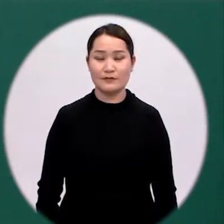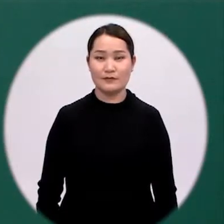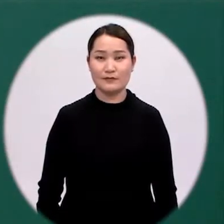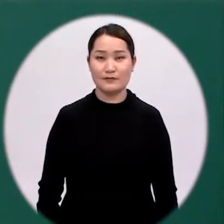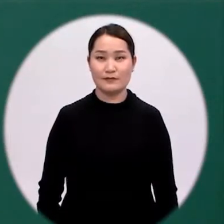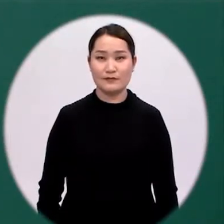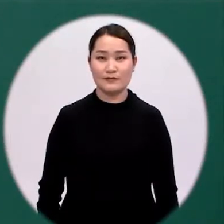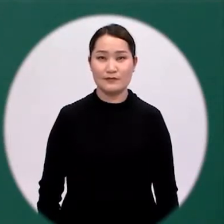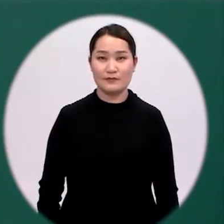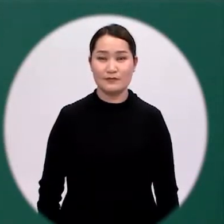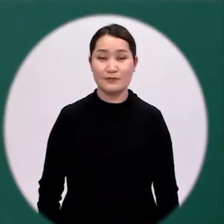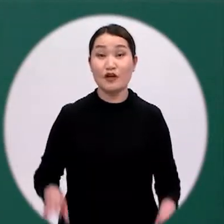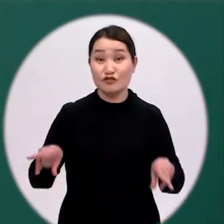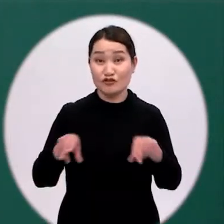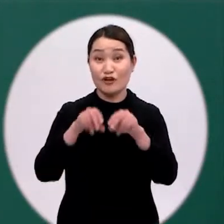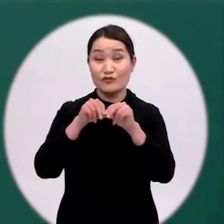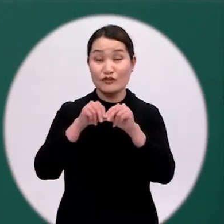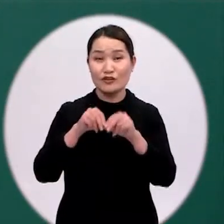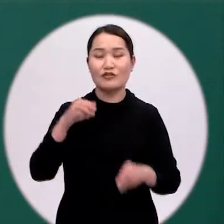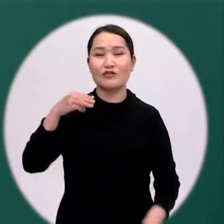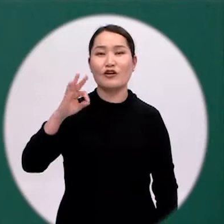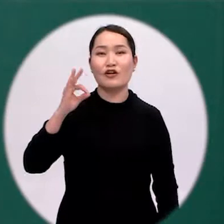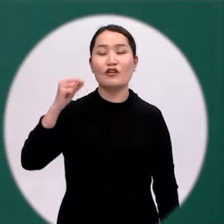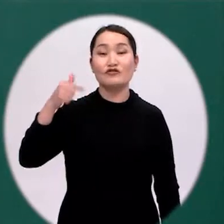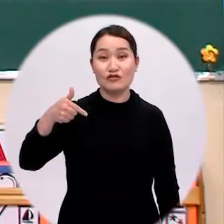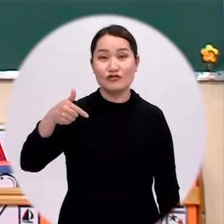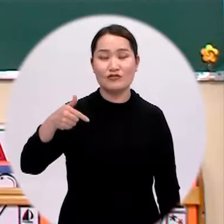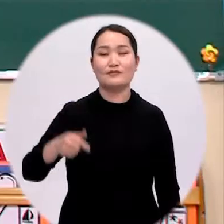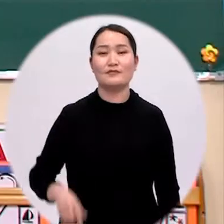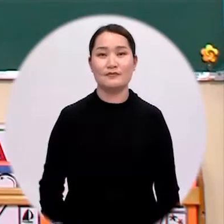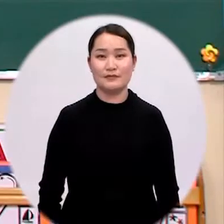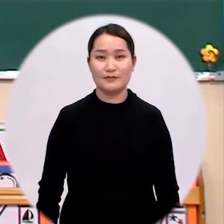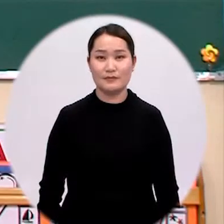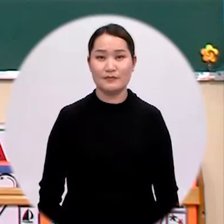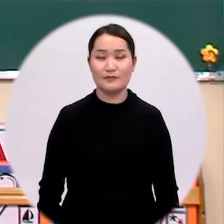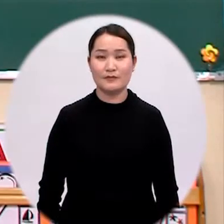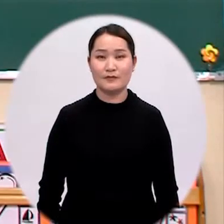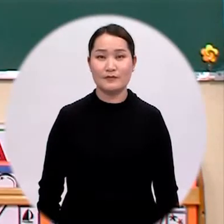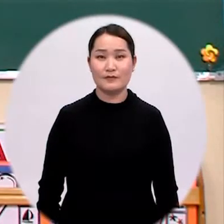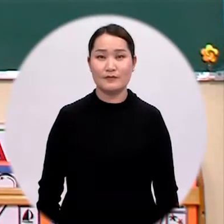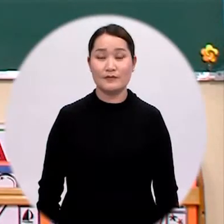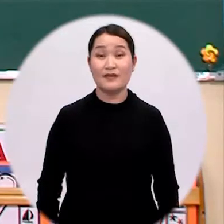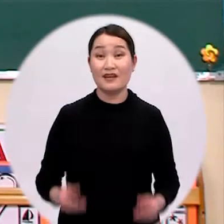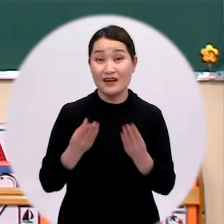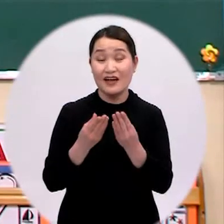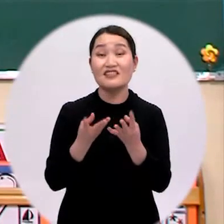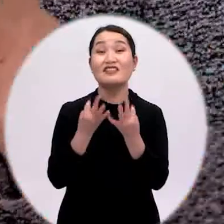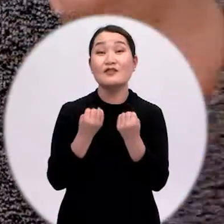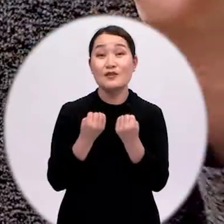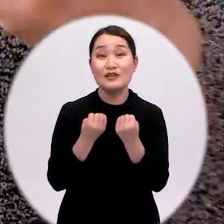төгрөг гэдгийгэ төг гэж товчилж бичиглээ. За одоо хүүхдүүдээ багшийн гарт хэдэн төгрөг вэ?